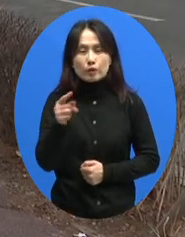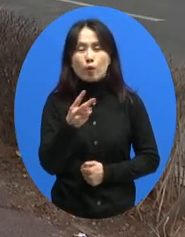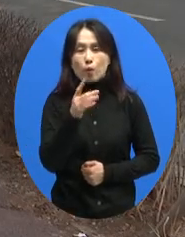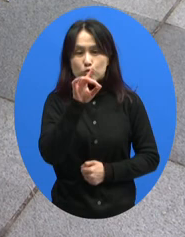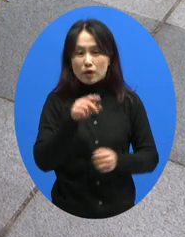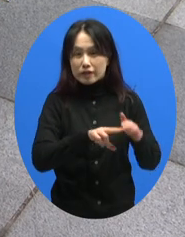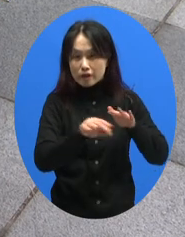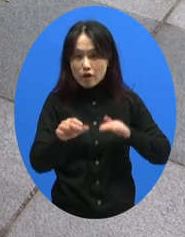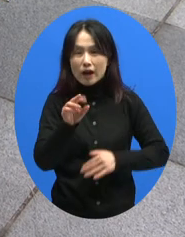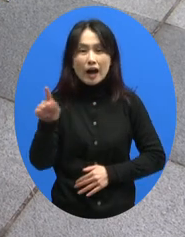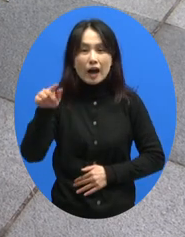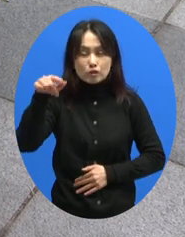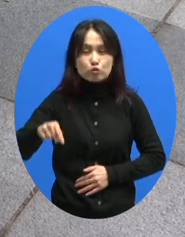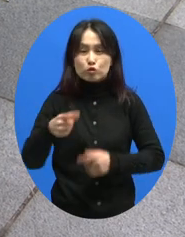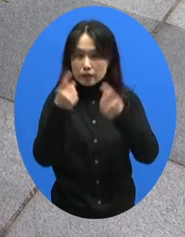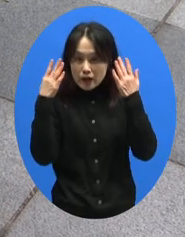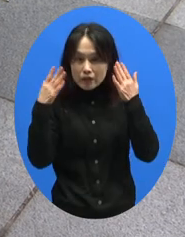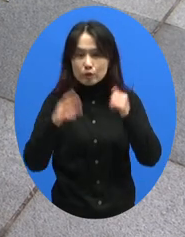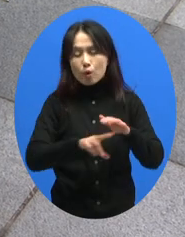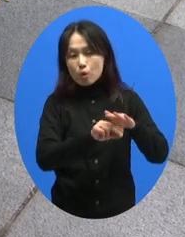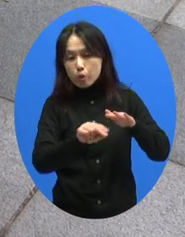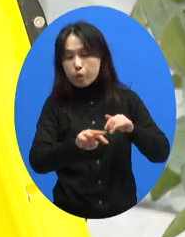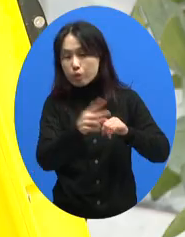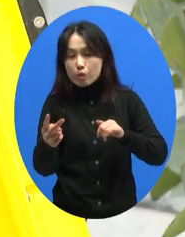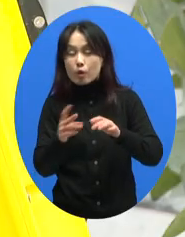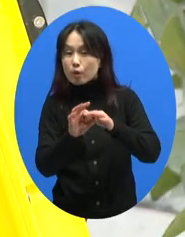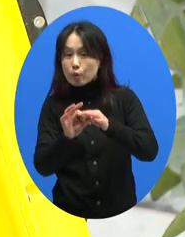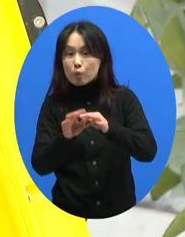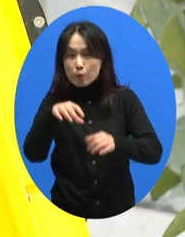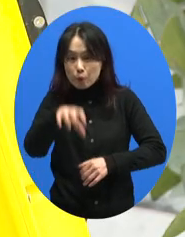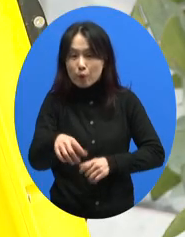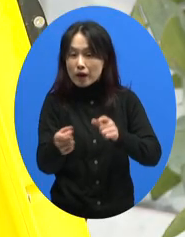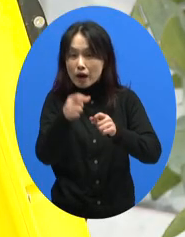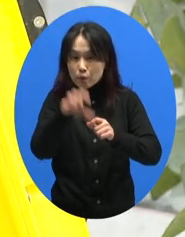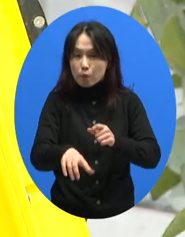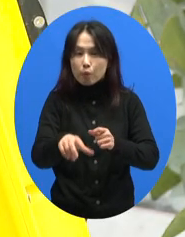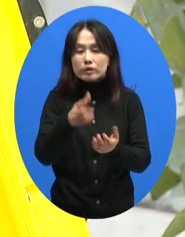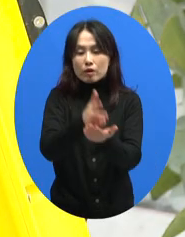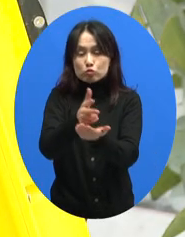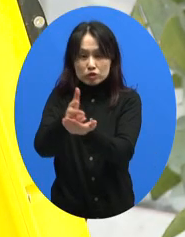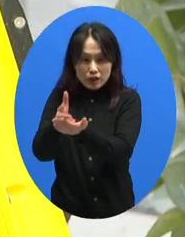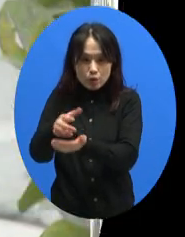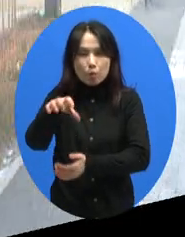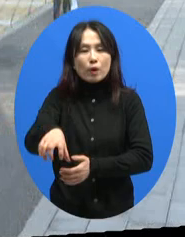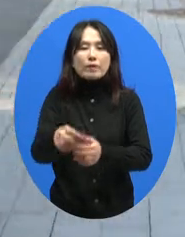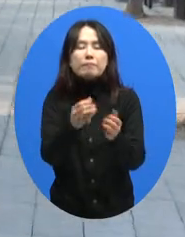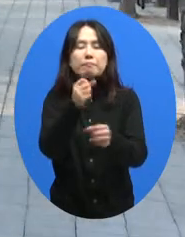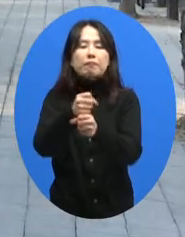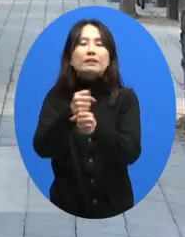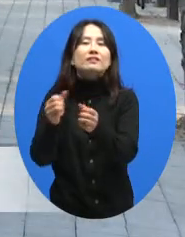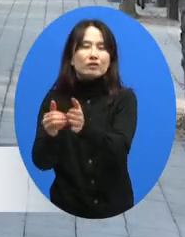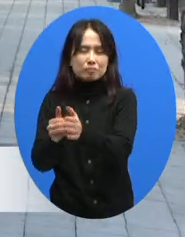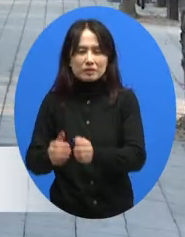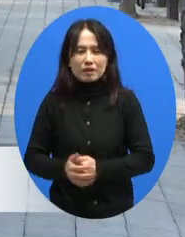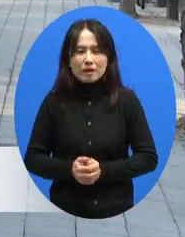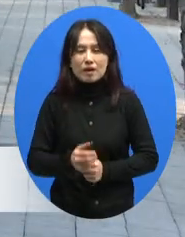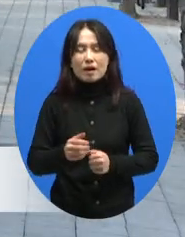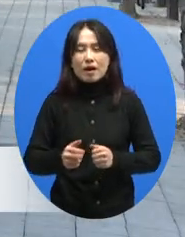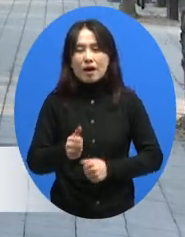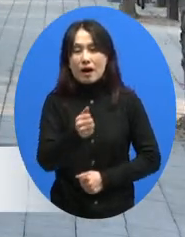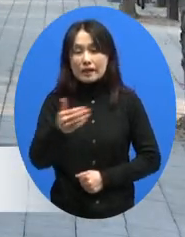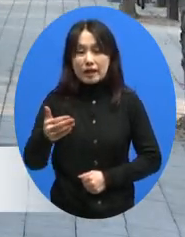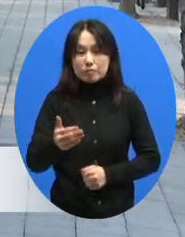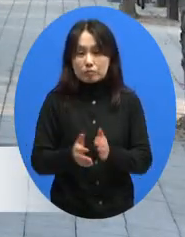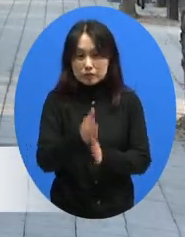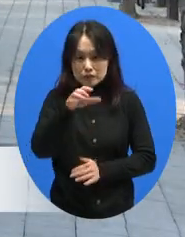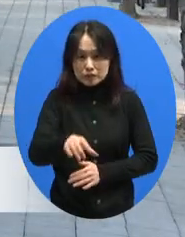등 이용자가 많고 대중교통 연계가 쉬운 곳에 주차 공간과 표지판을 만들었습니다. 하남시는 비좁은